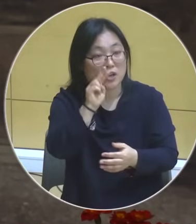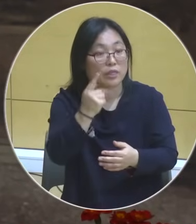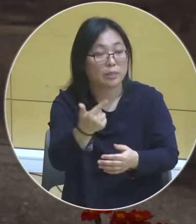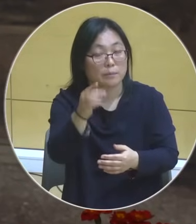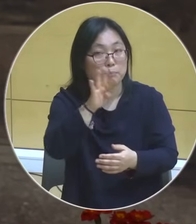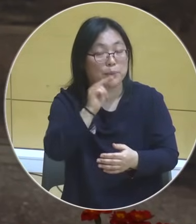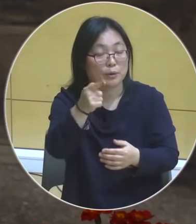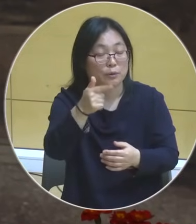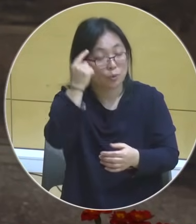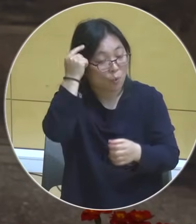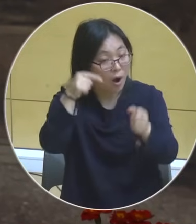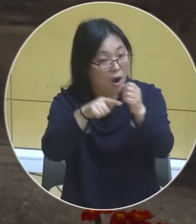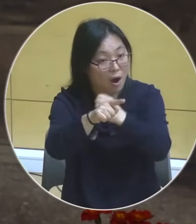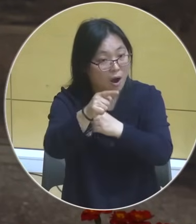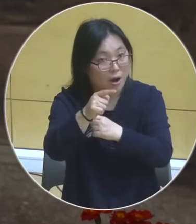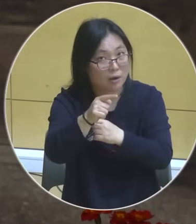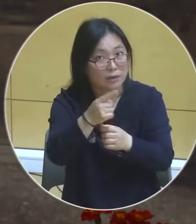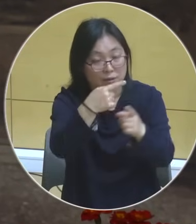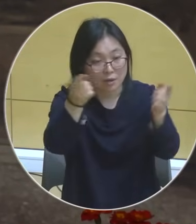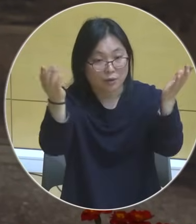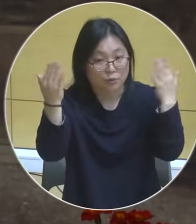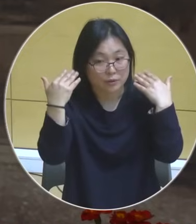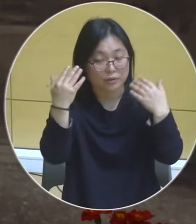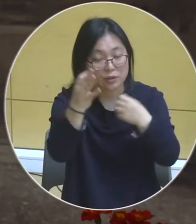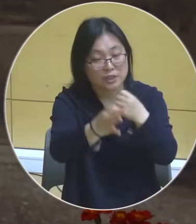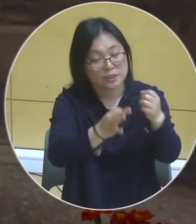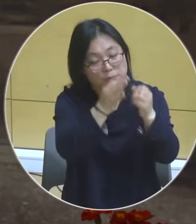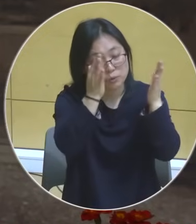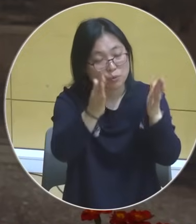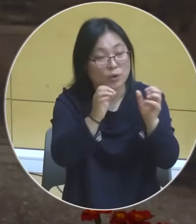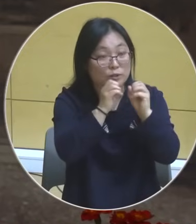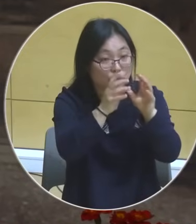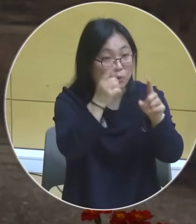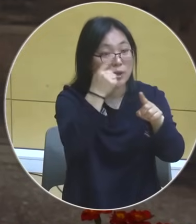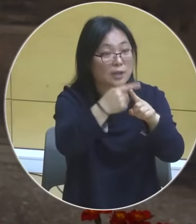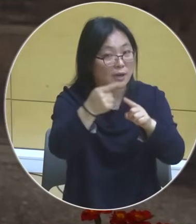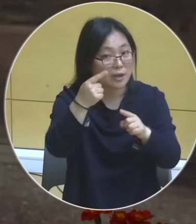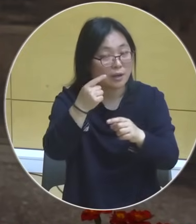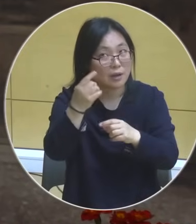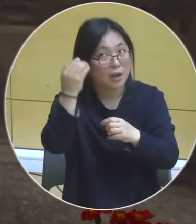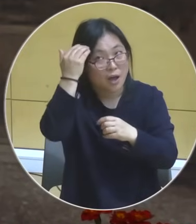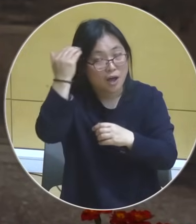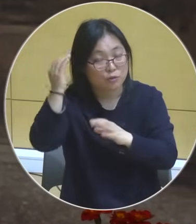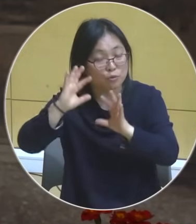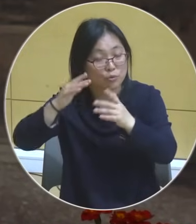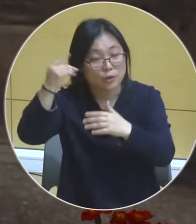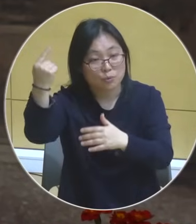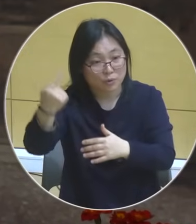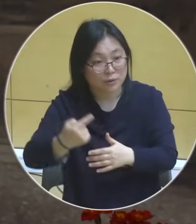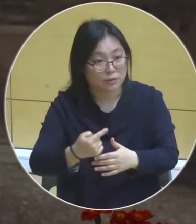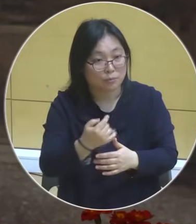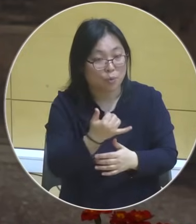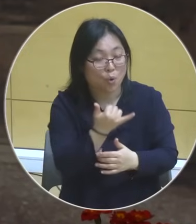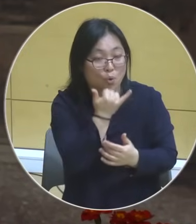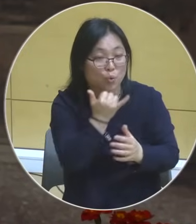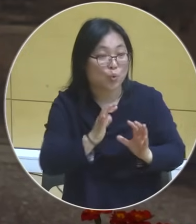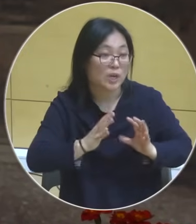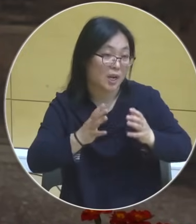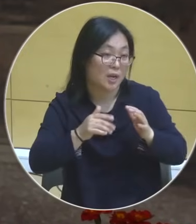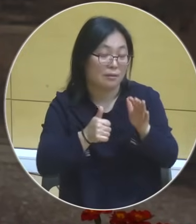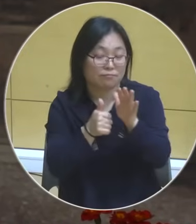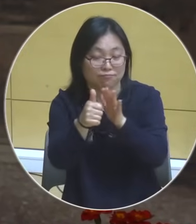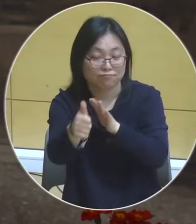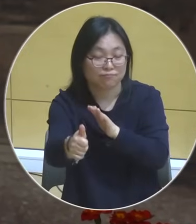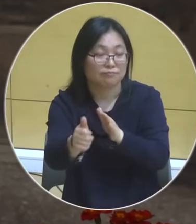연변과기대에서 10년 동안 사역하고 난 다음에 안식년을 받아서 한국에 나왔다가 그가 공부했던 독일에